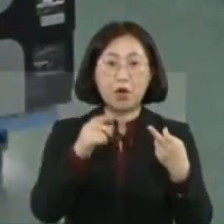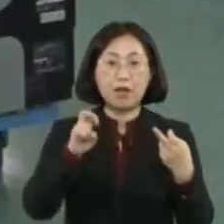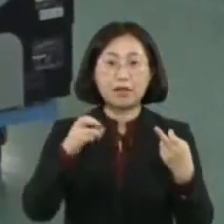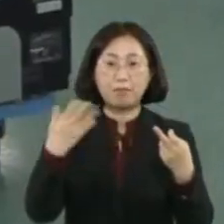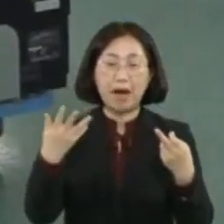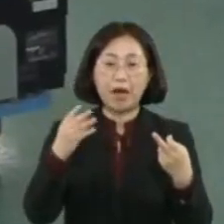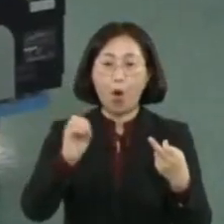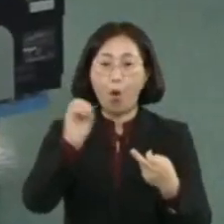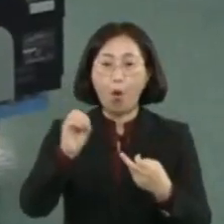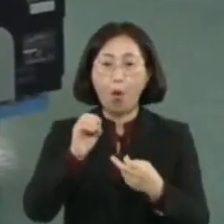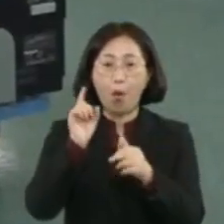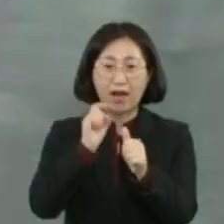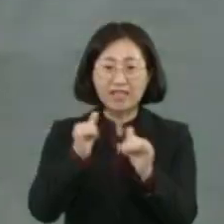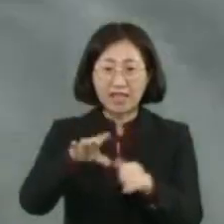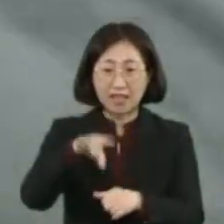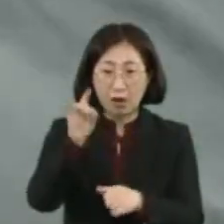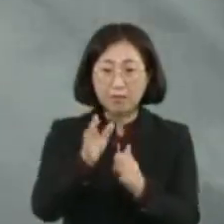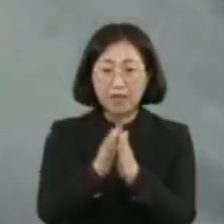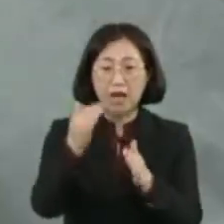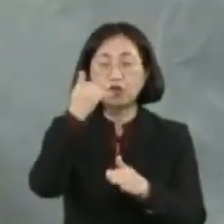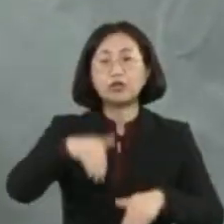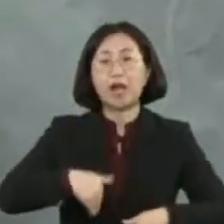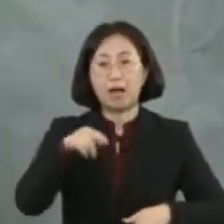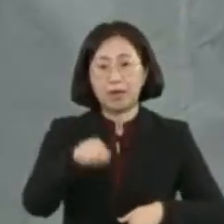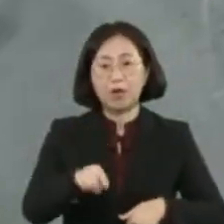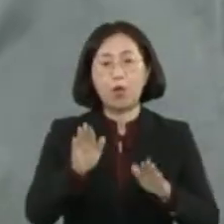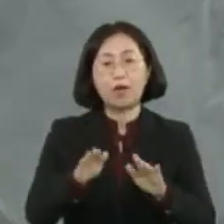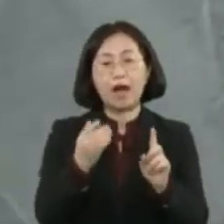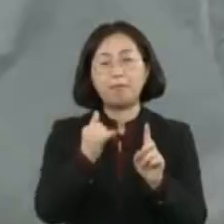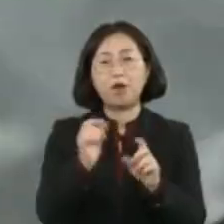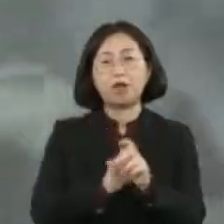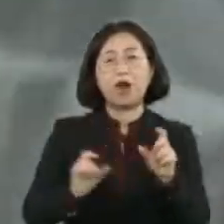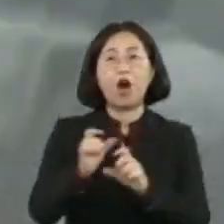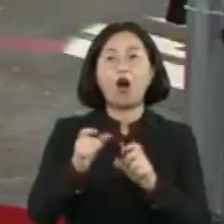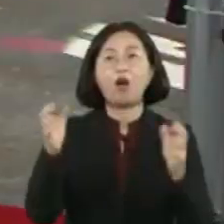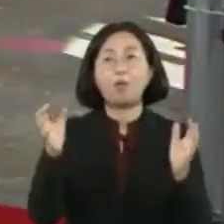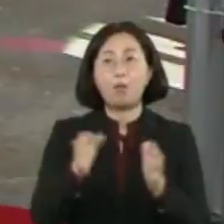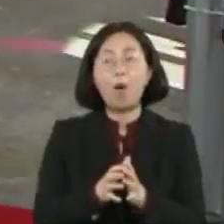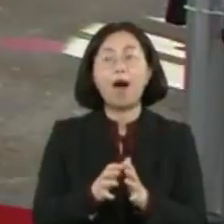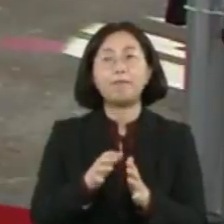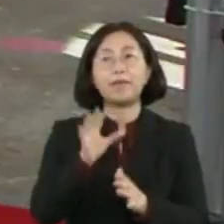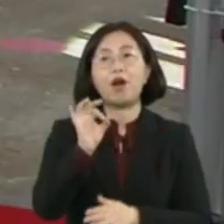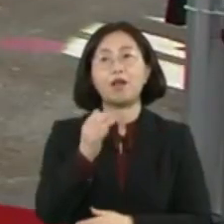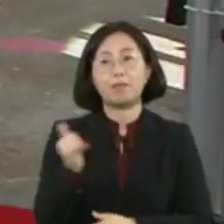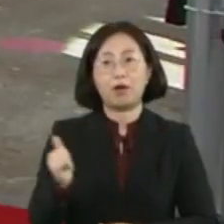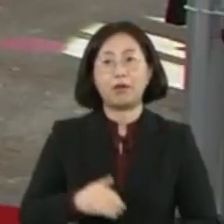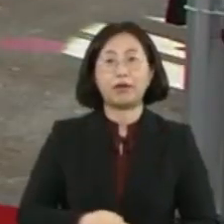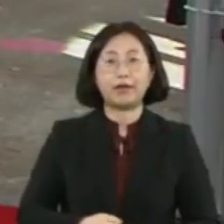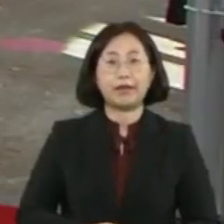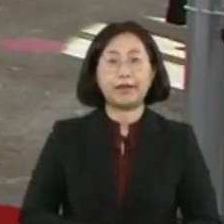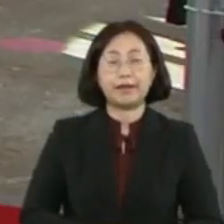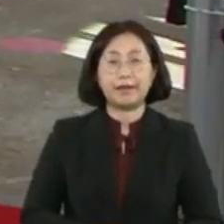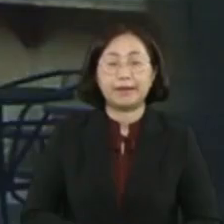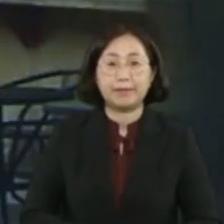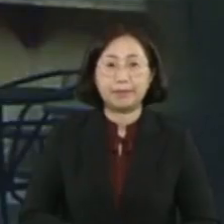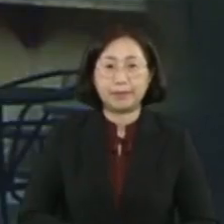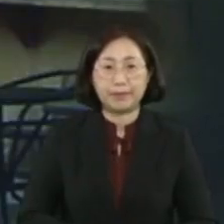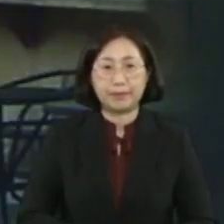오미크론 첫 확진자가 나왔던 충남에선 오늘 한 명이 추가돼 모두 10명으로 늘었습니다.